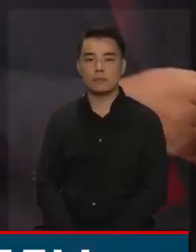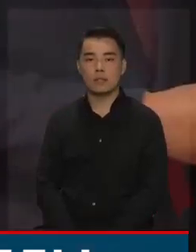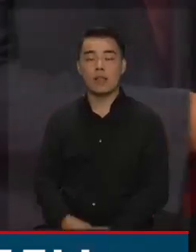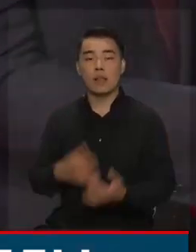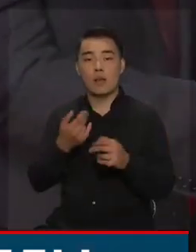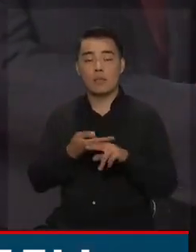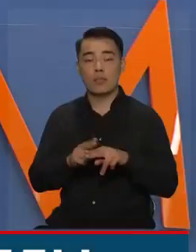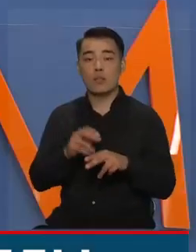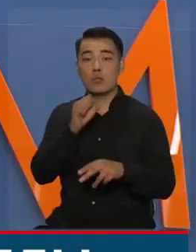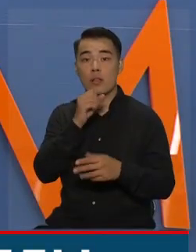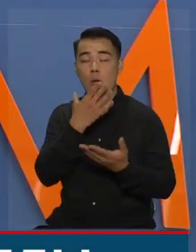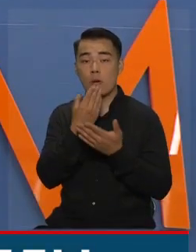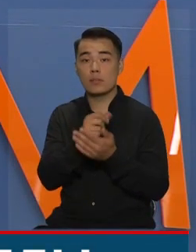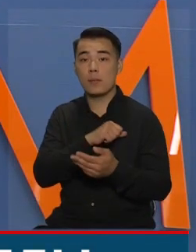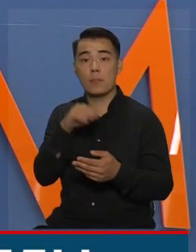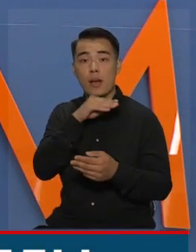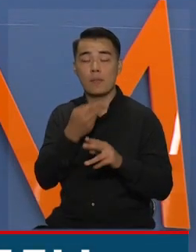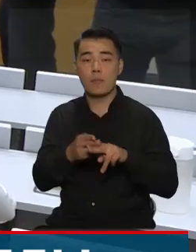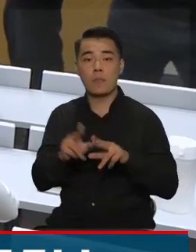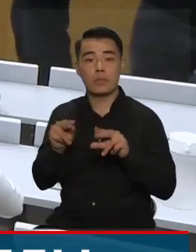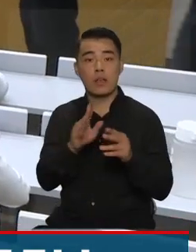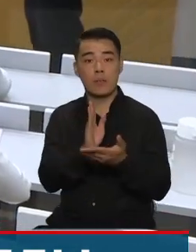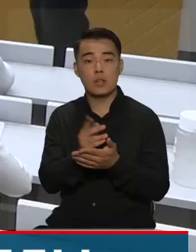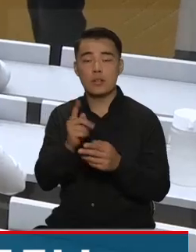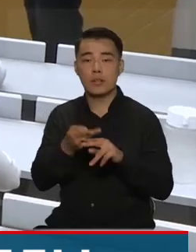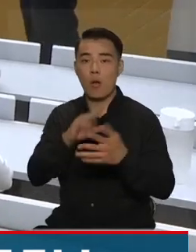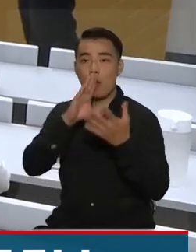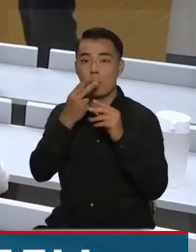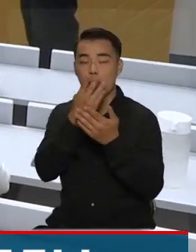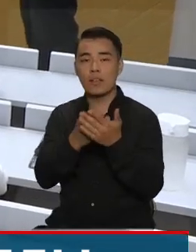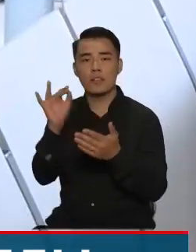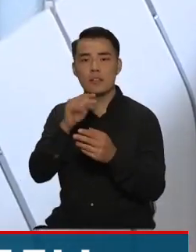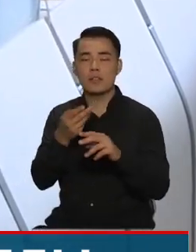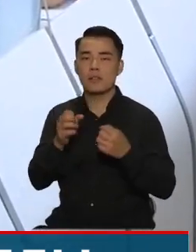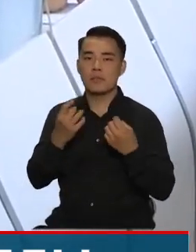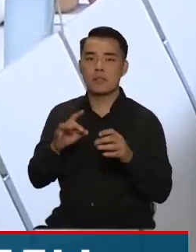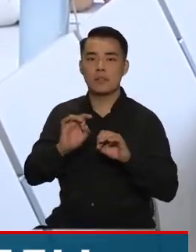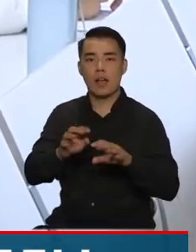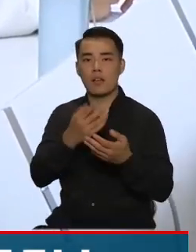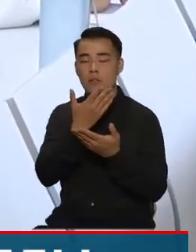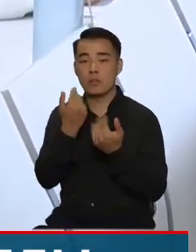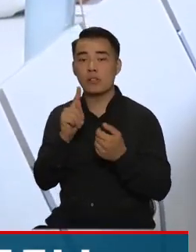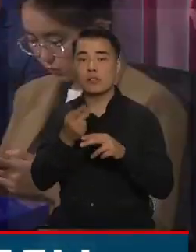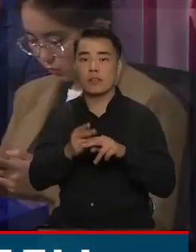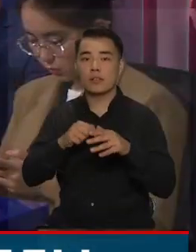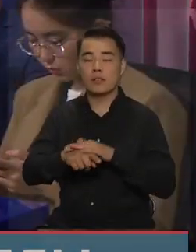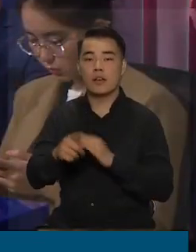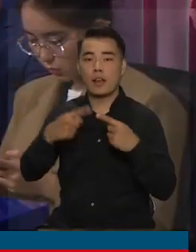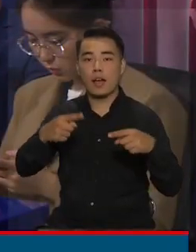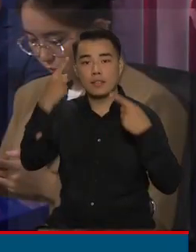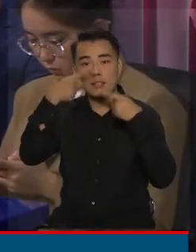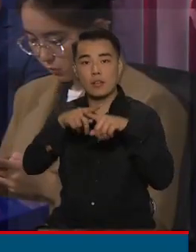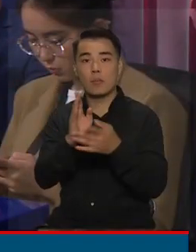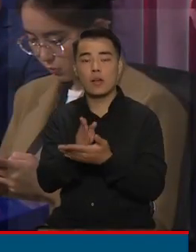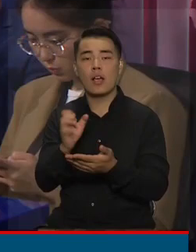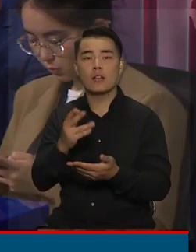Биыл журналистиканы таңдаған талапкерлердің жолы болды. Бұнда тек сала тарихын сабақтамайды, әу бастан әлемдік озық әдістерге баулиды. Мен ойымша сол